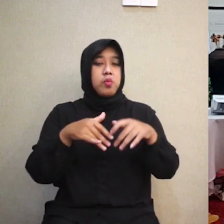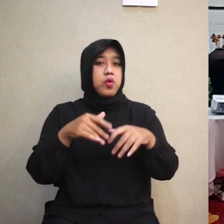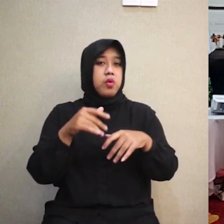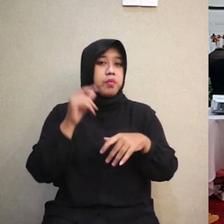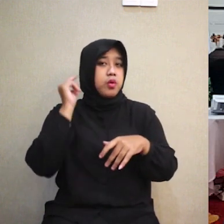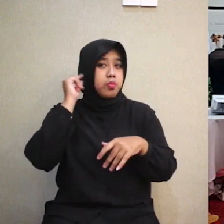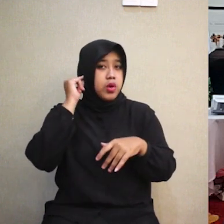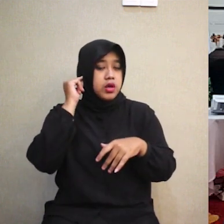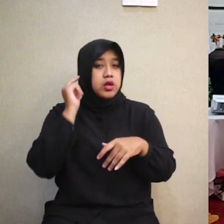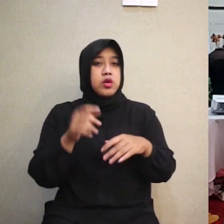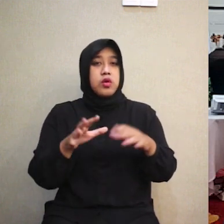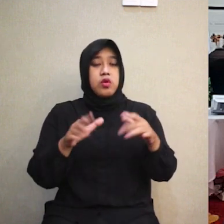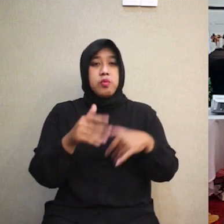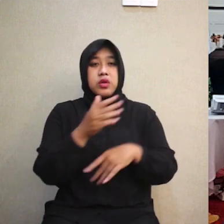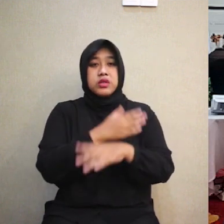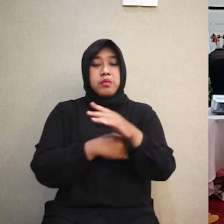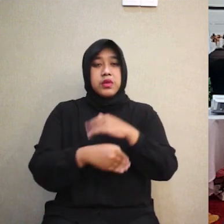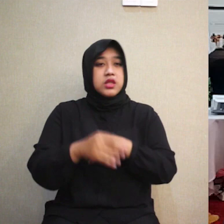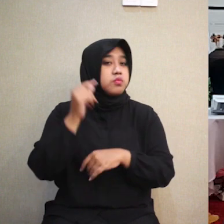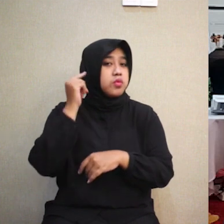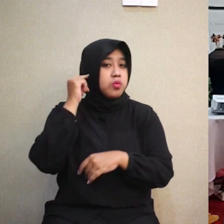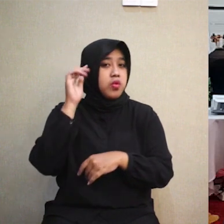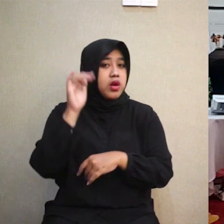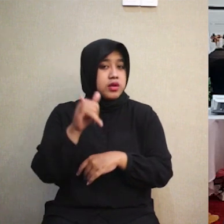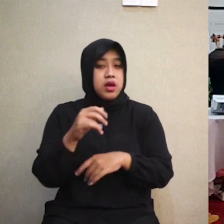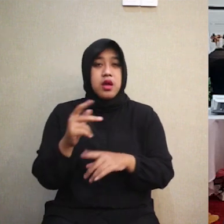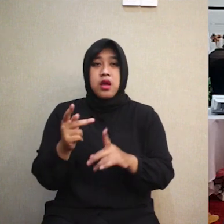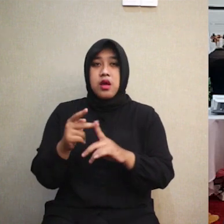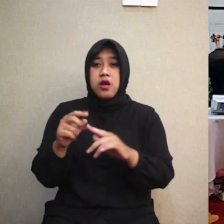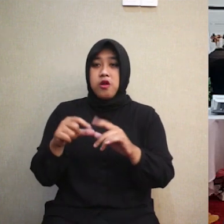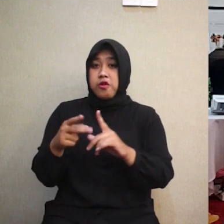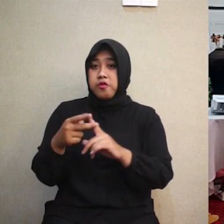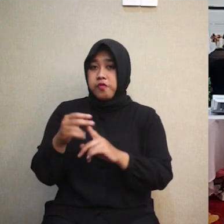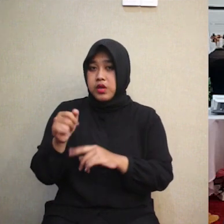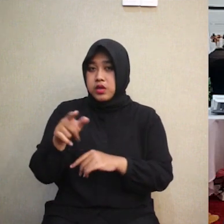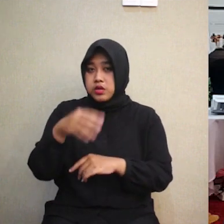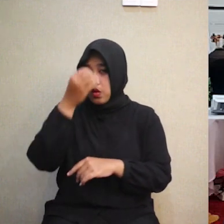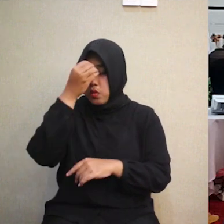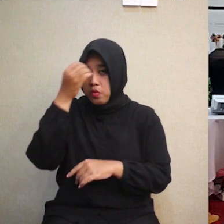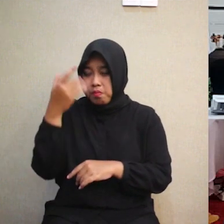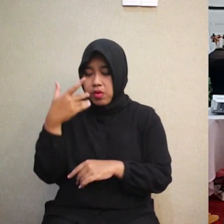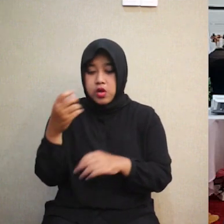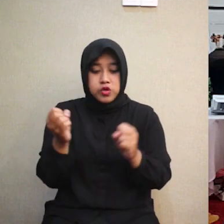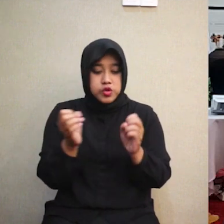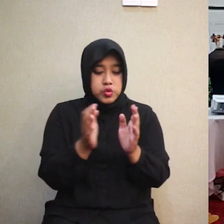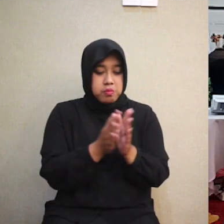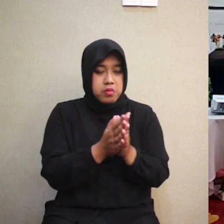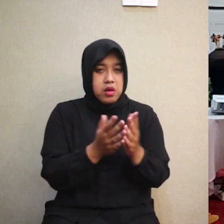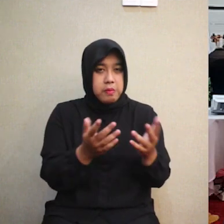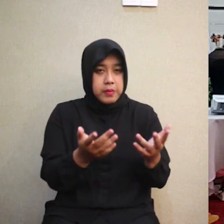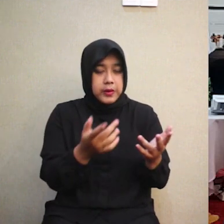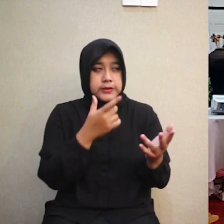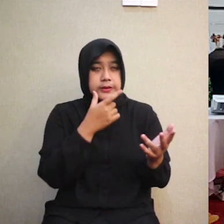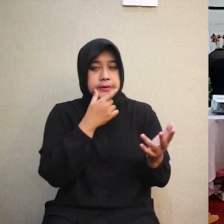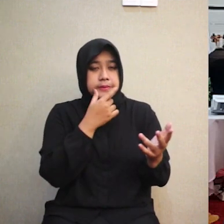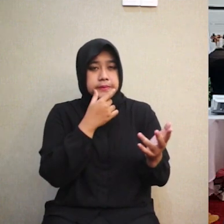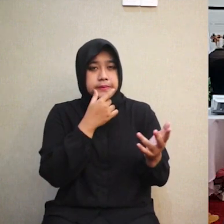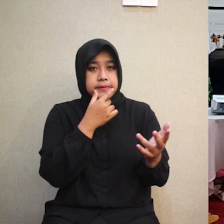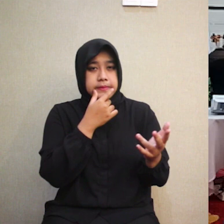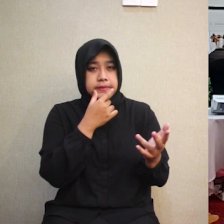terhadap penyandang difabilitas perempuan ee masafi jangan lupa gitu jadi angkanya ee apa